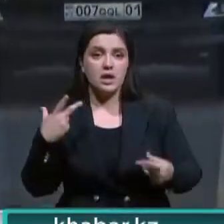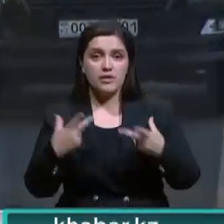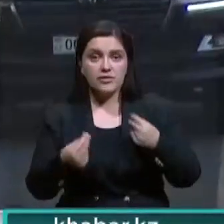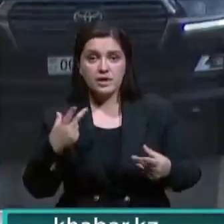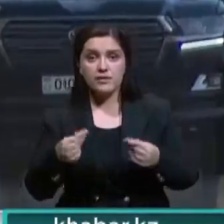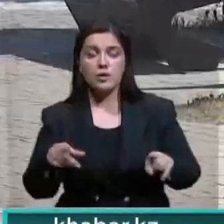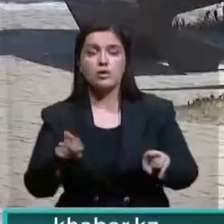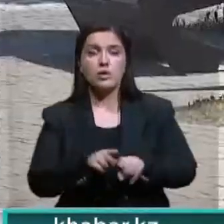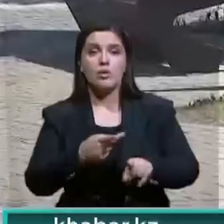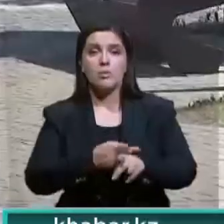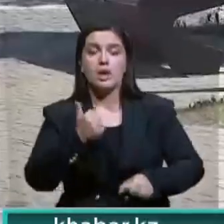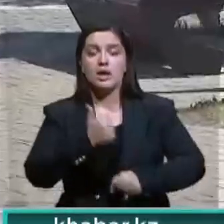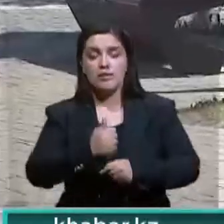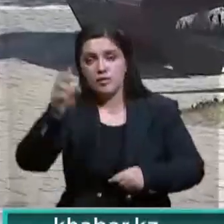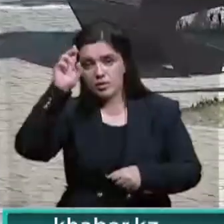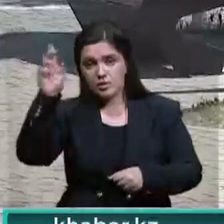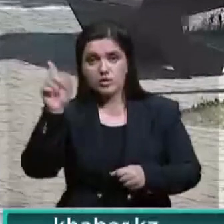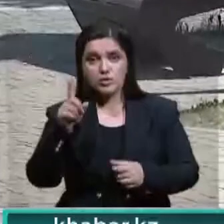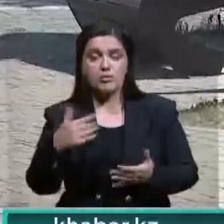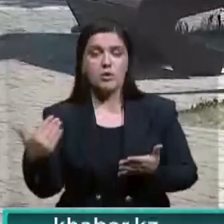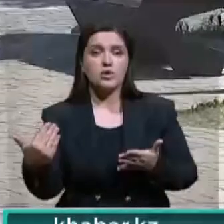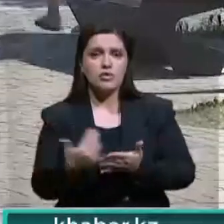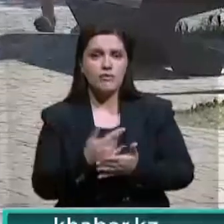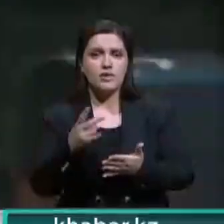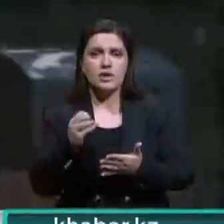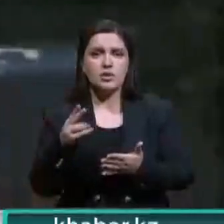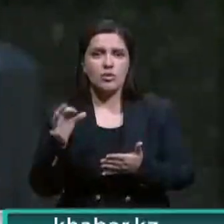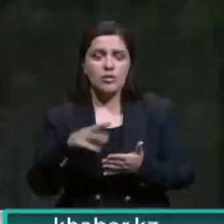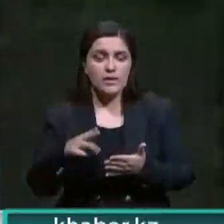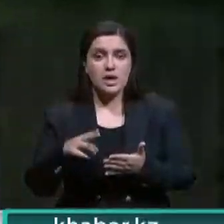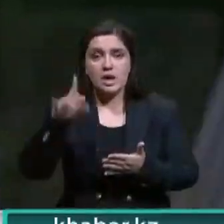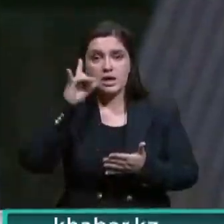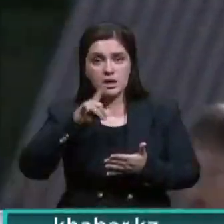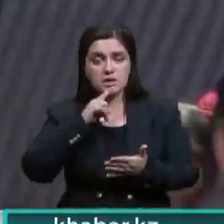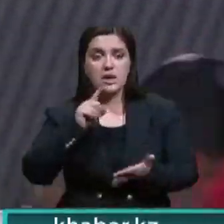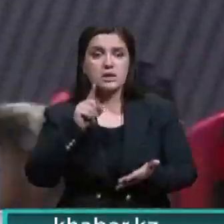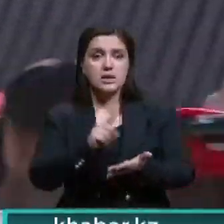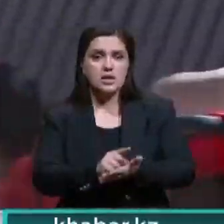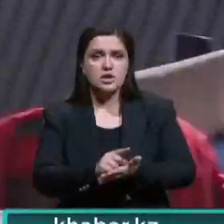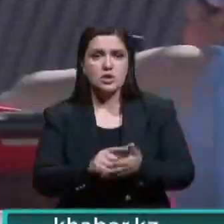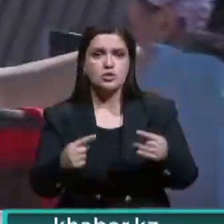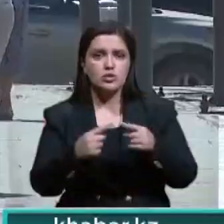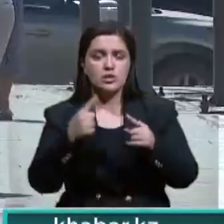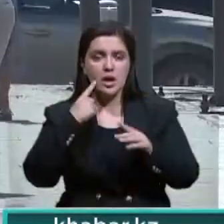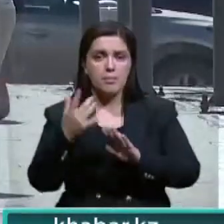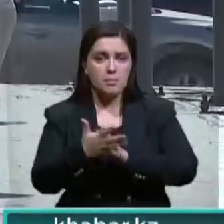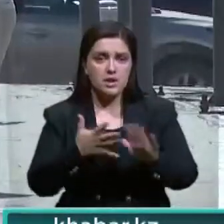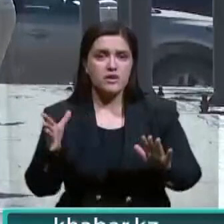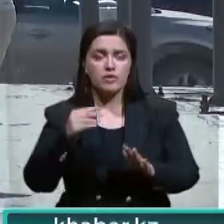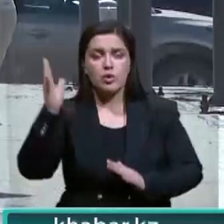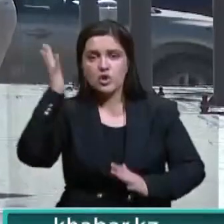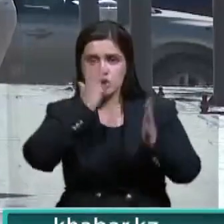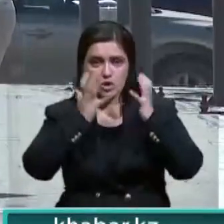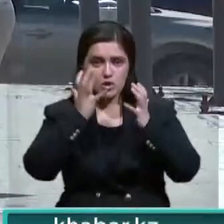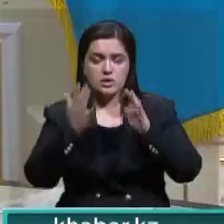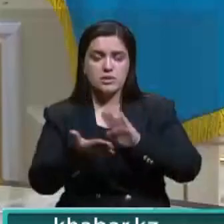встречу, глава государства отметил, чтобы снова не уйти в ковидный нокаут, казахстанцы должны четко понимать всю